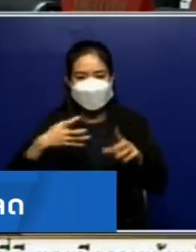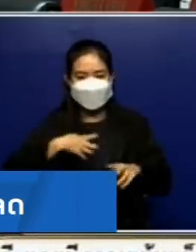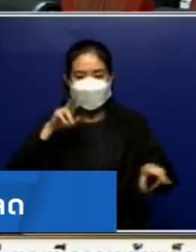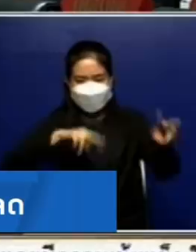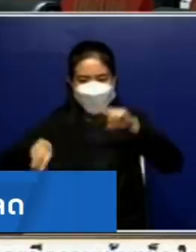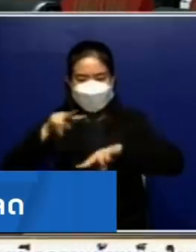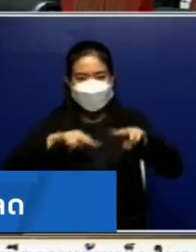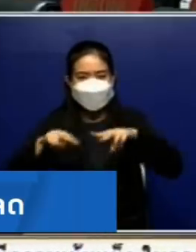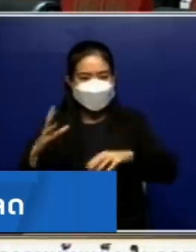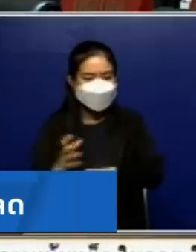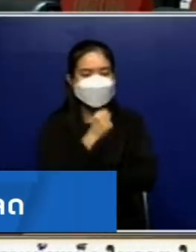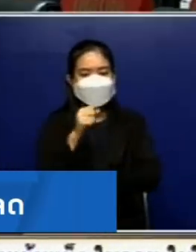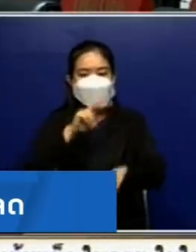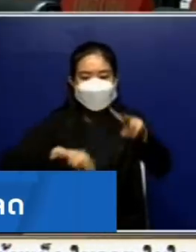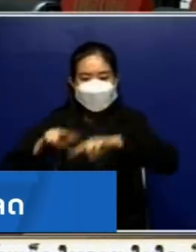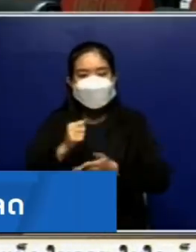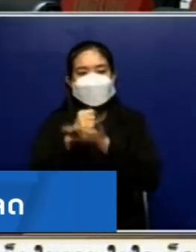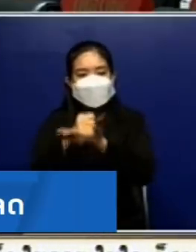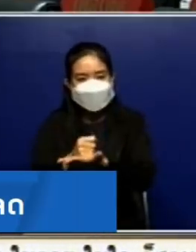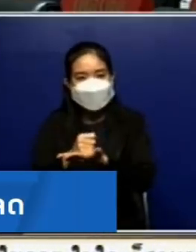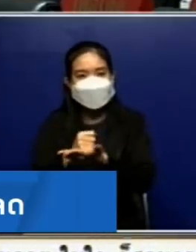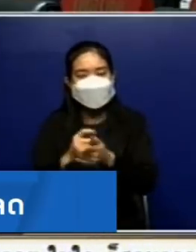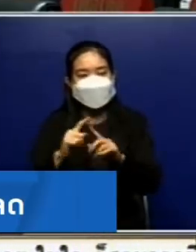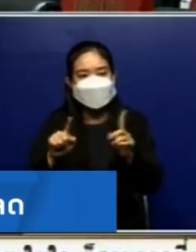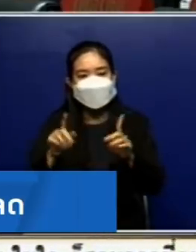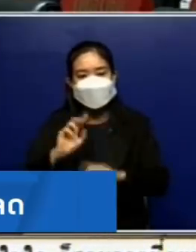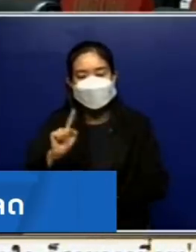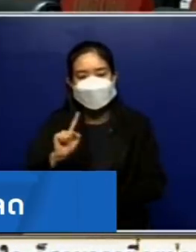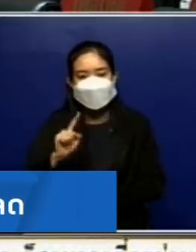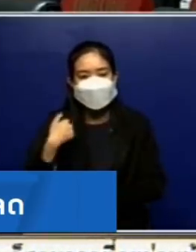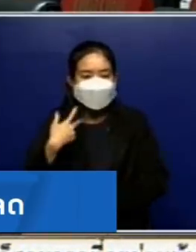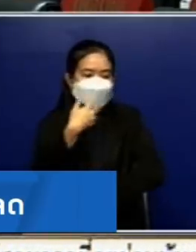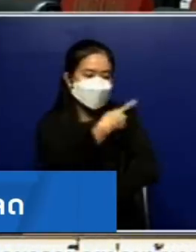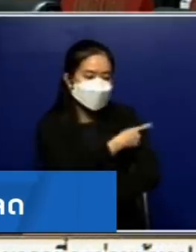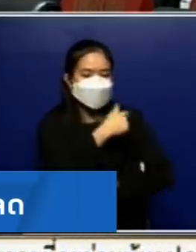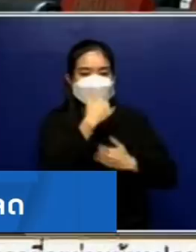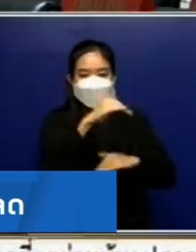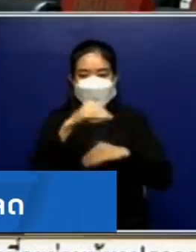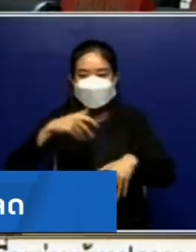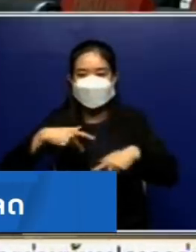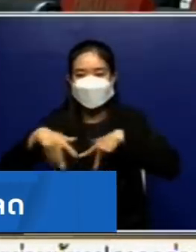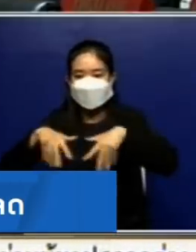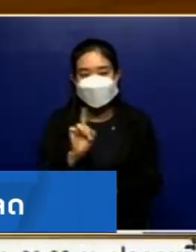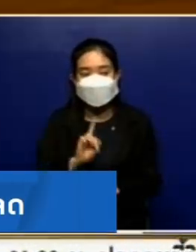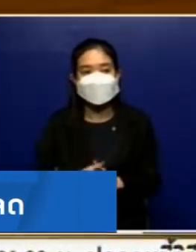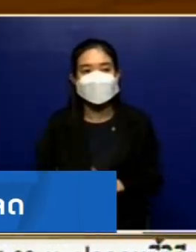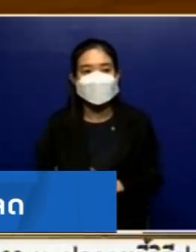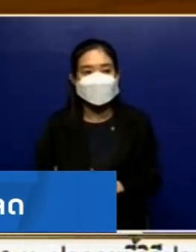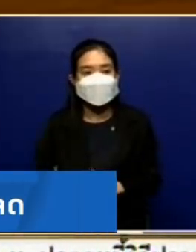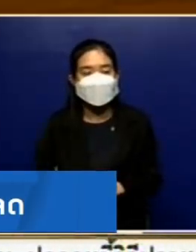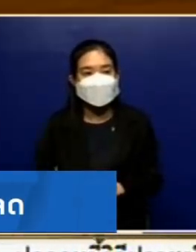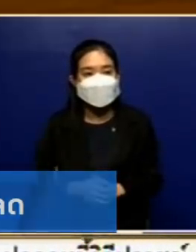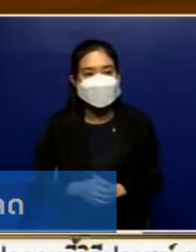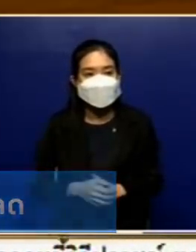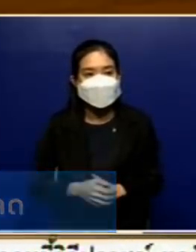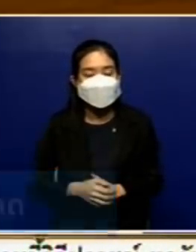ที่ประจักษ์อย่างยิ่งถึงความล้มเหลวมานะครับโดยเฉพาะอย่างยิ่งเรื่องการกระจายวัคซีนที่เป็นปัญหาในปัจจุบันในขณะนี ้ในงบกลาโหมถ้าดู